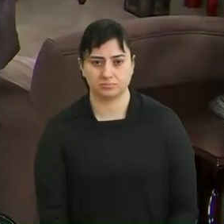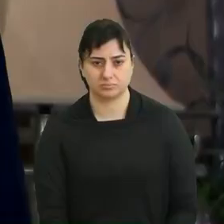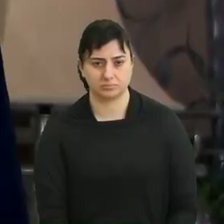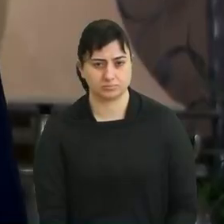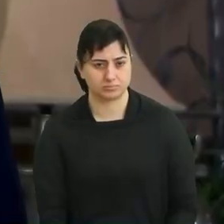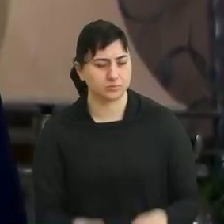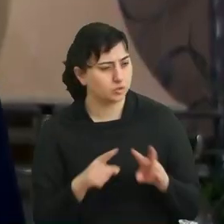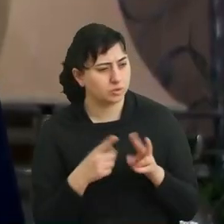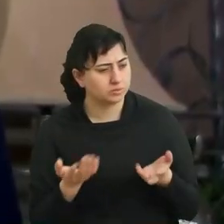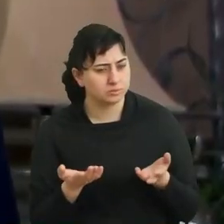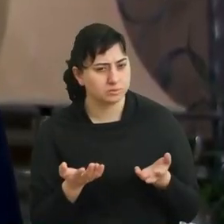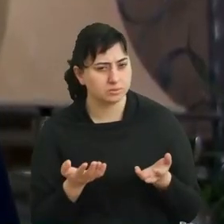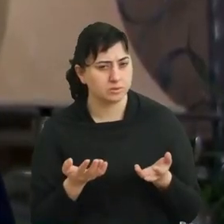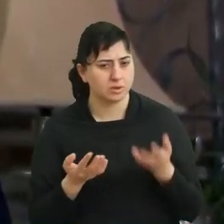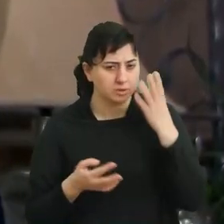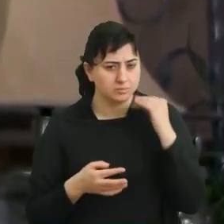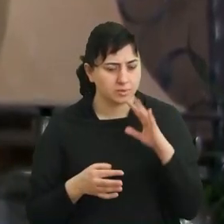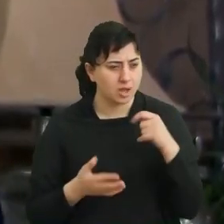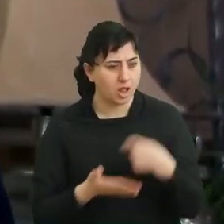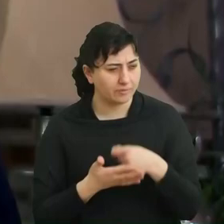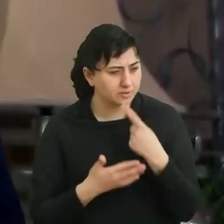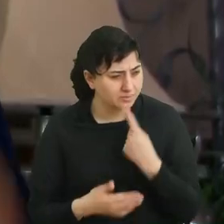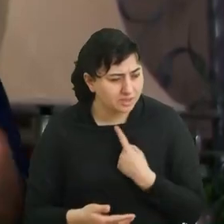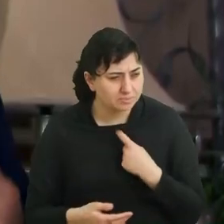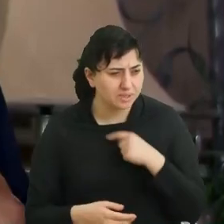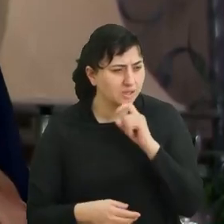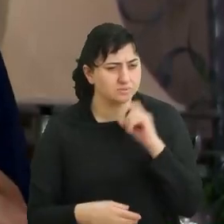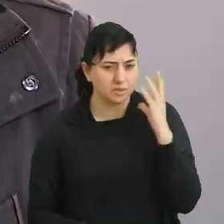Nurhan. Allah Allah. Hayır, alışverişe